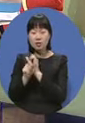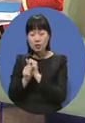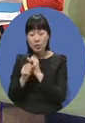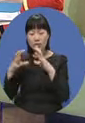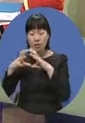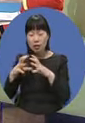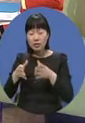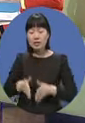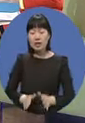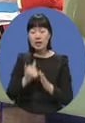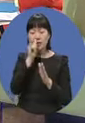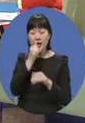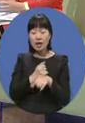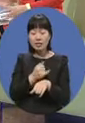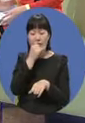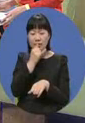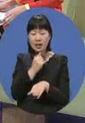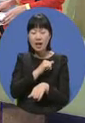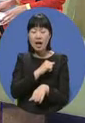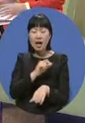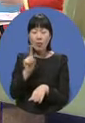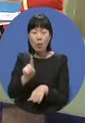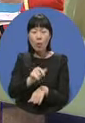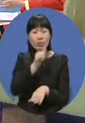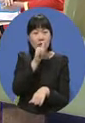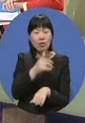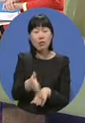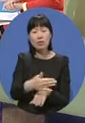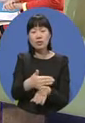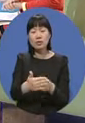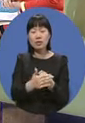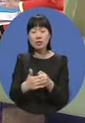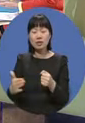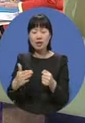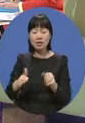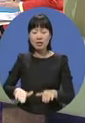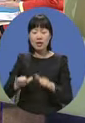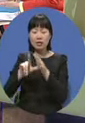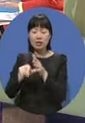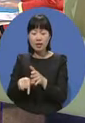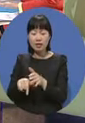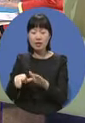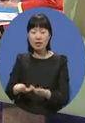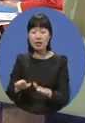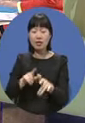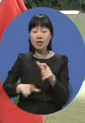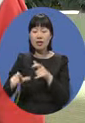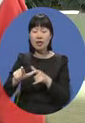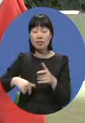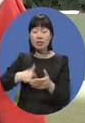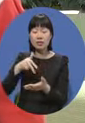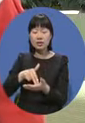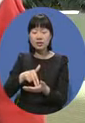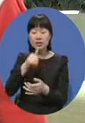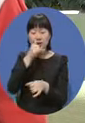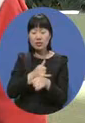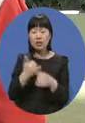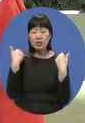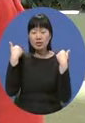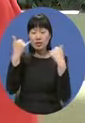태어나요 할 수 있는게 자기가 뭐가 있겠어요 그런데 아이가 커 가면서 우리는 그 아이를 보다 독립적이고